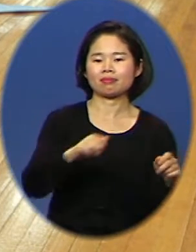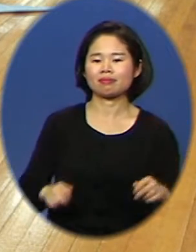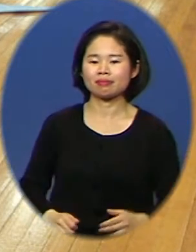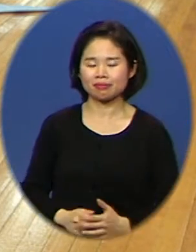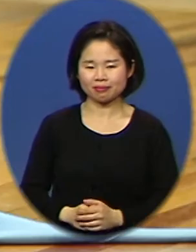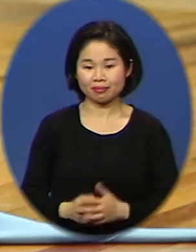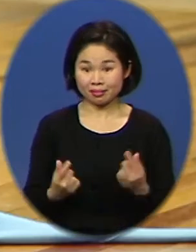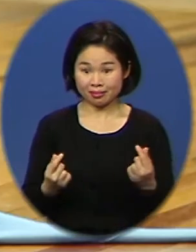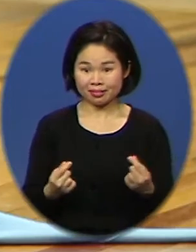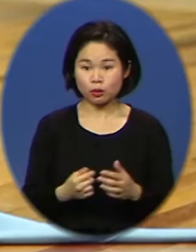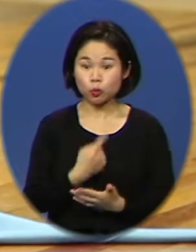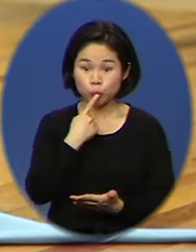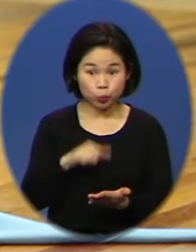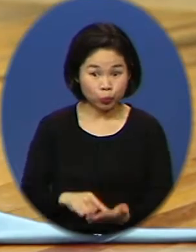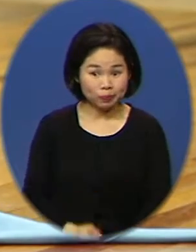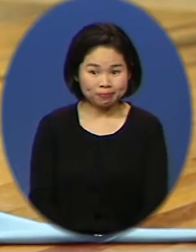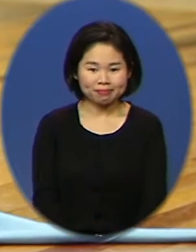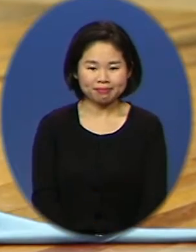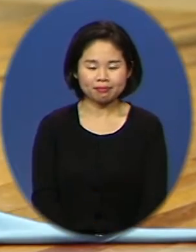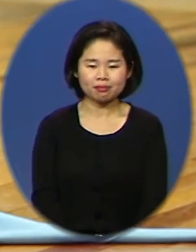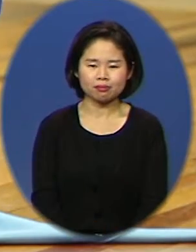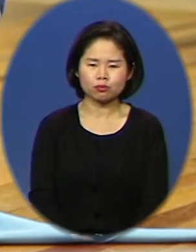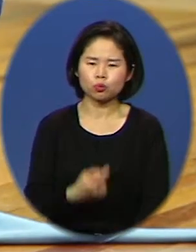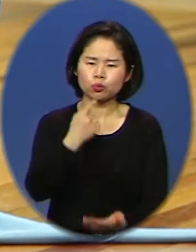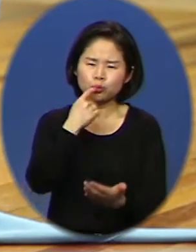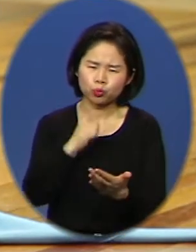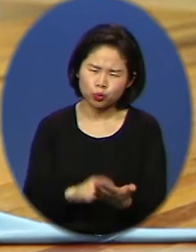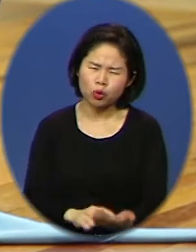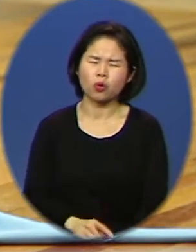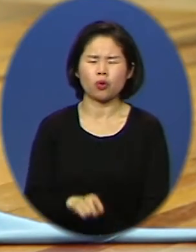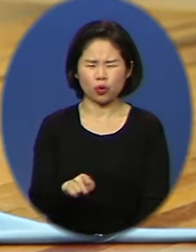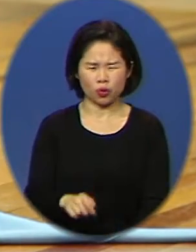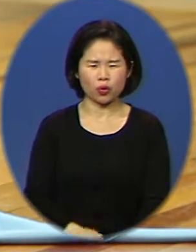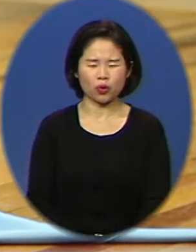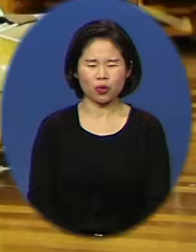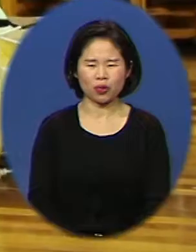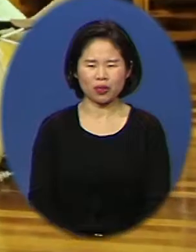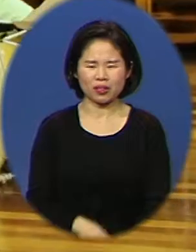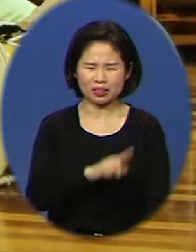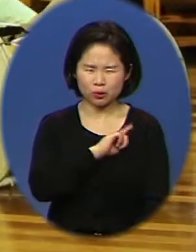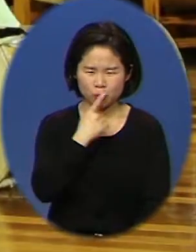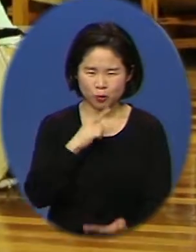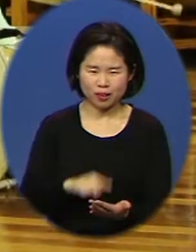이렇게 됩니다. 쉽죠? 네. 제일 쉬운 가락이야 이게. 제일 쉬운 가락이에요.